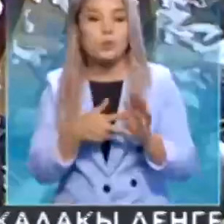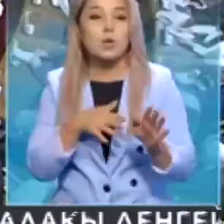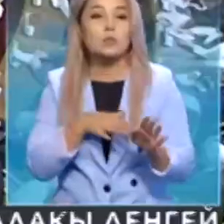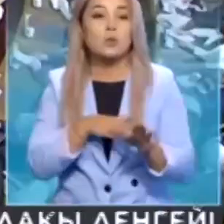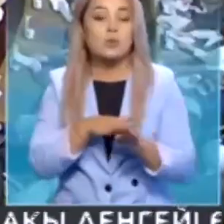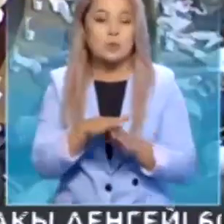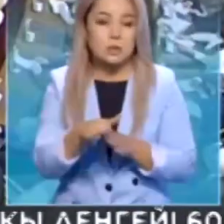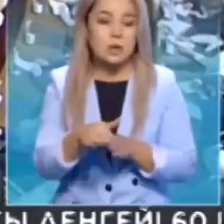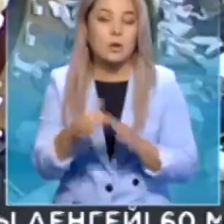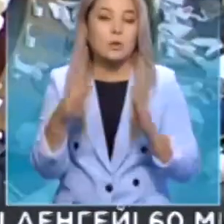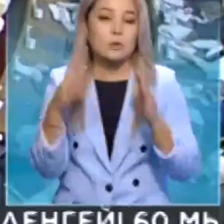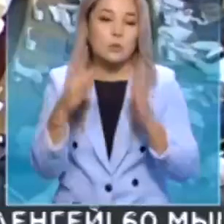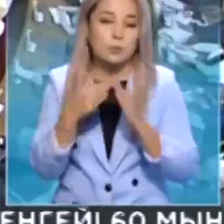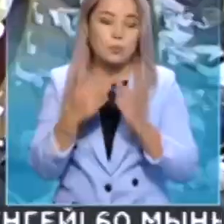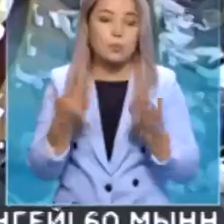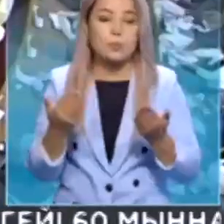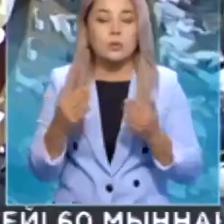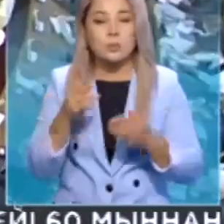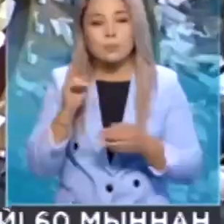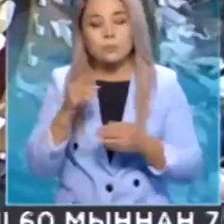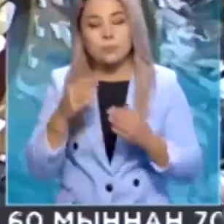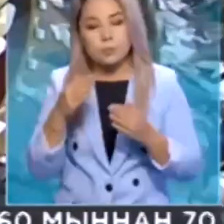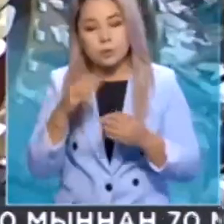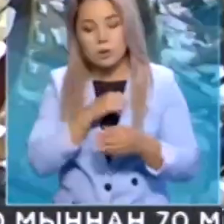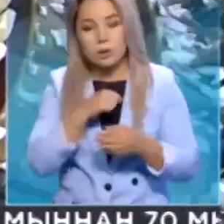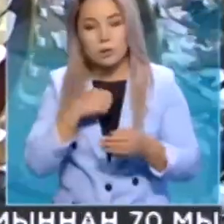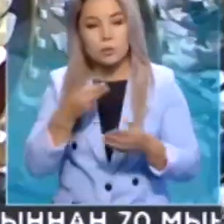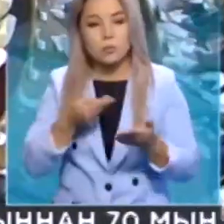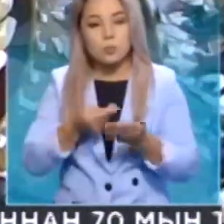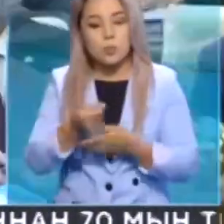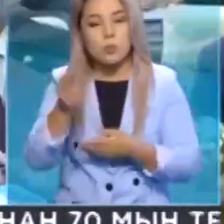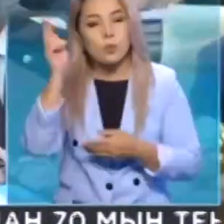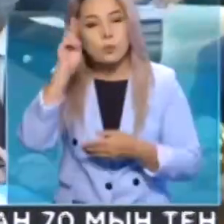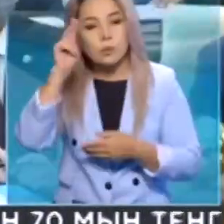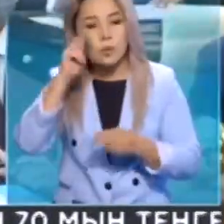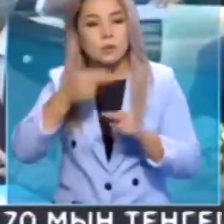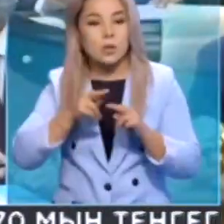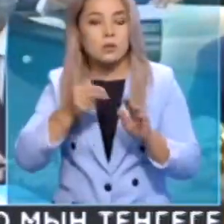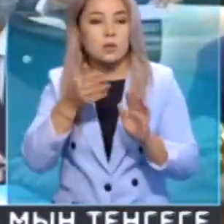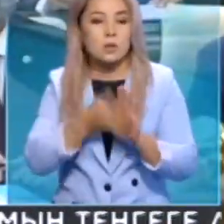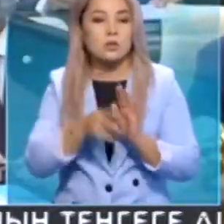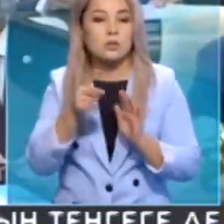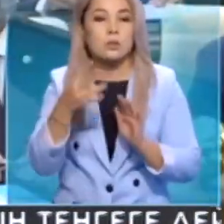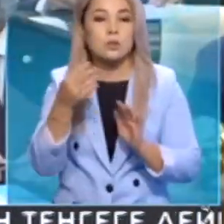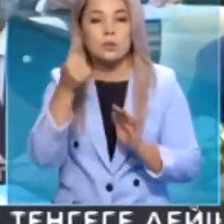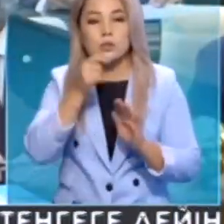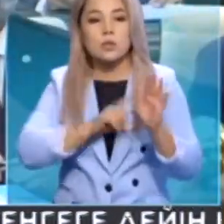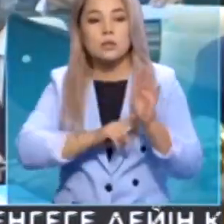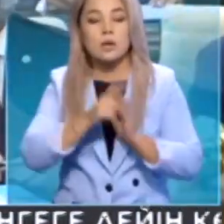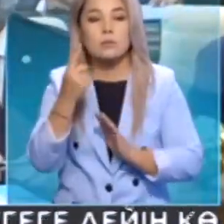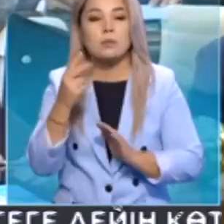толғанда баспана және білім алуға жұмсауға болады. Бұл бастама 2024 жылдың